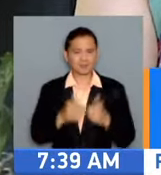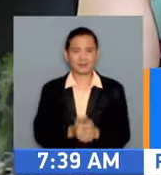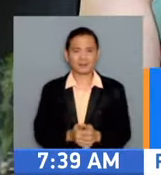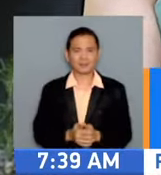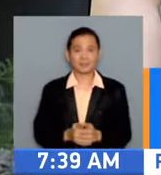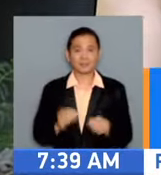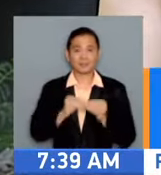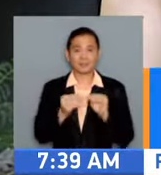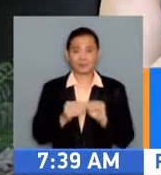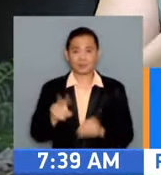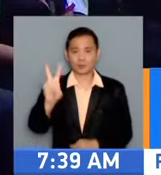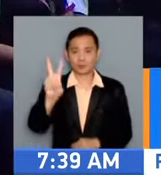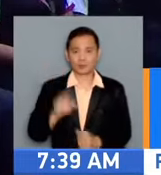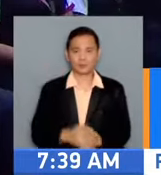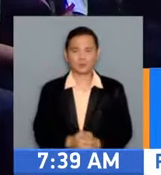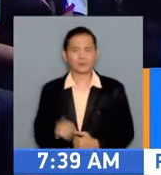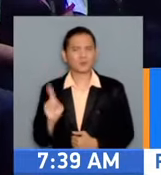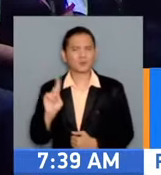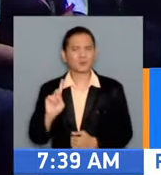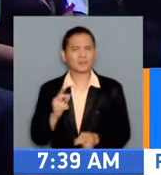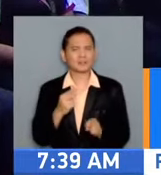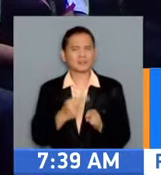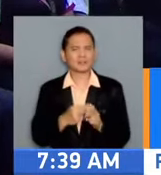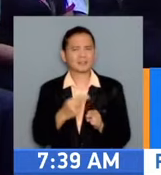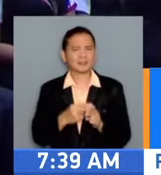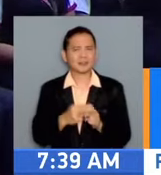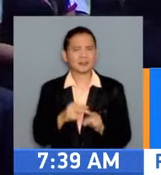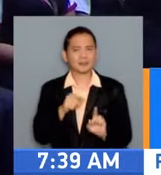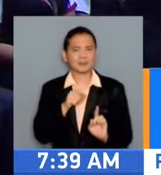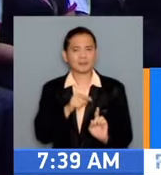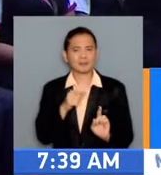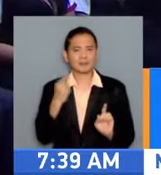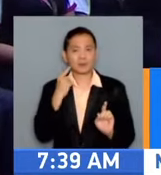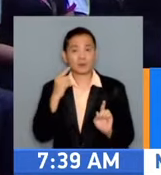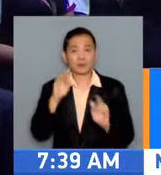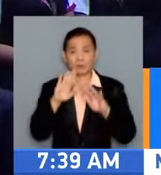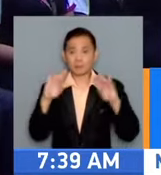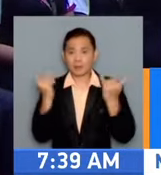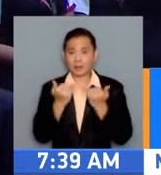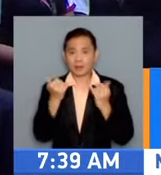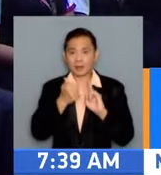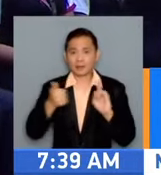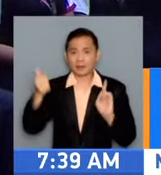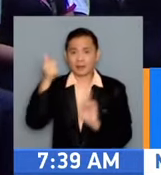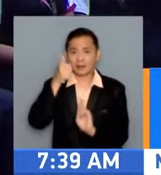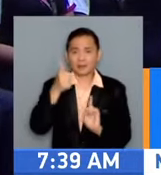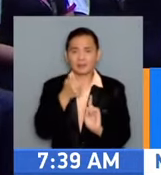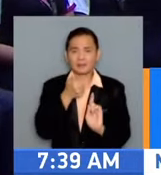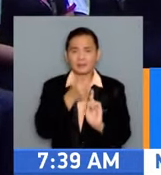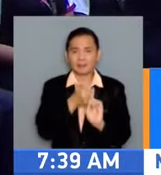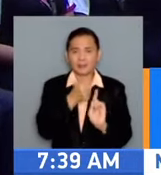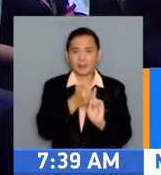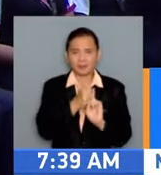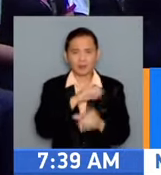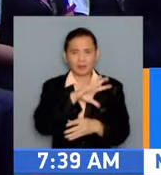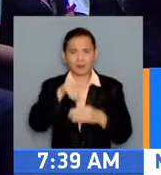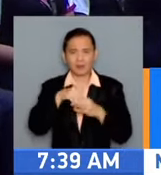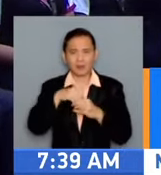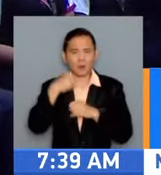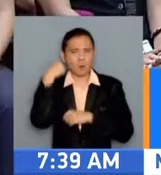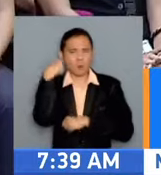ang pangalan ng isang kabesa di barangay na namuno sa pinakamatagal na rebelyon sa kasaysayan ng